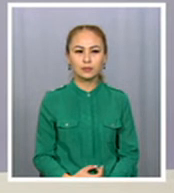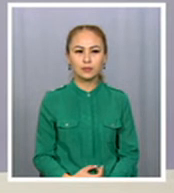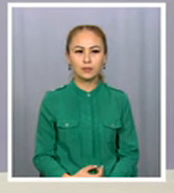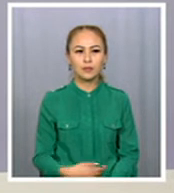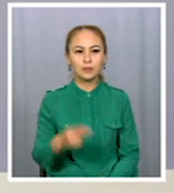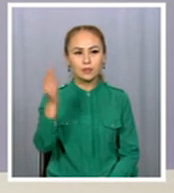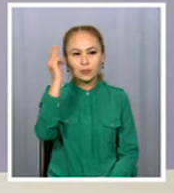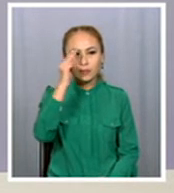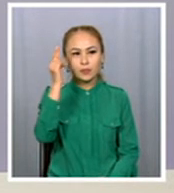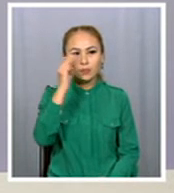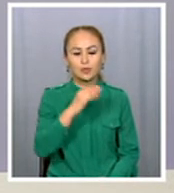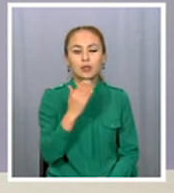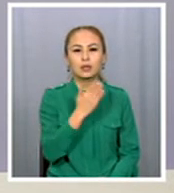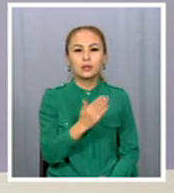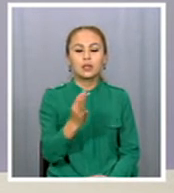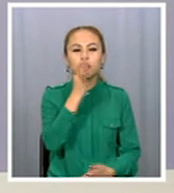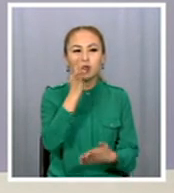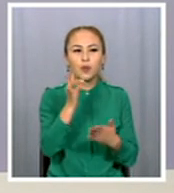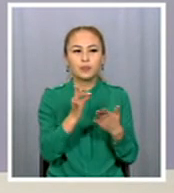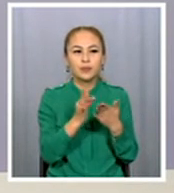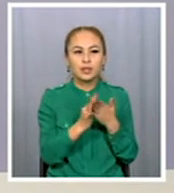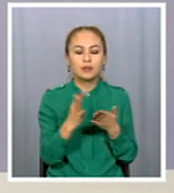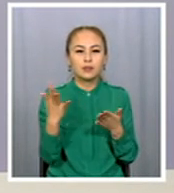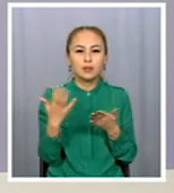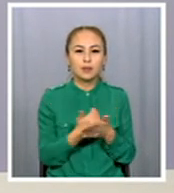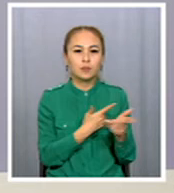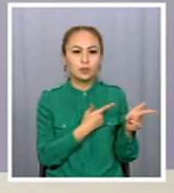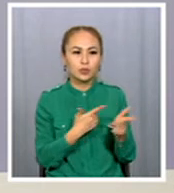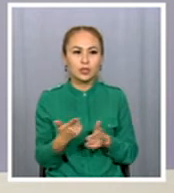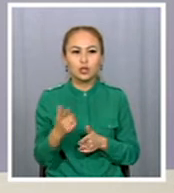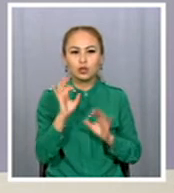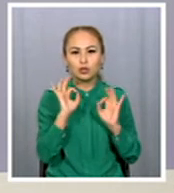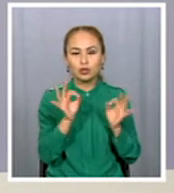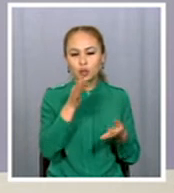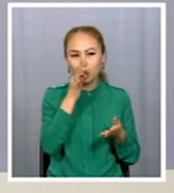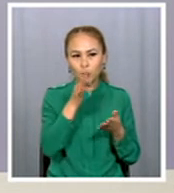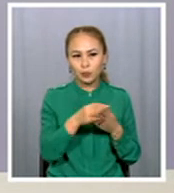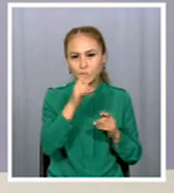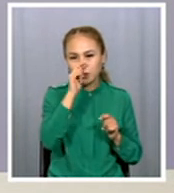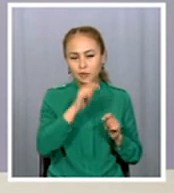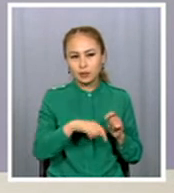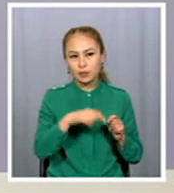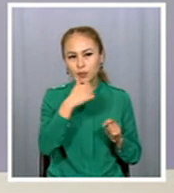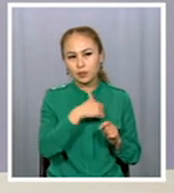Оқушылар, жауаптарыңыз дайын болса, дұрыс жауаппен тексеріп көрейік.